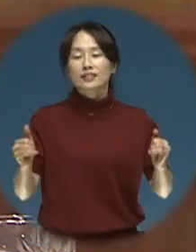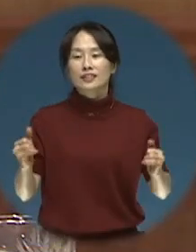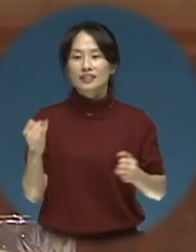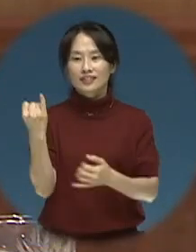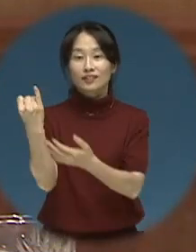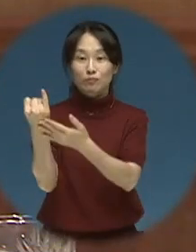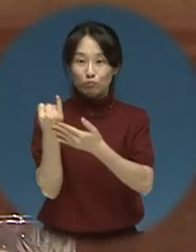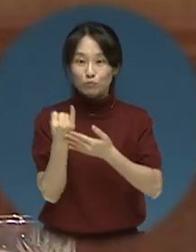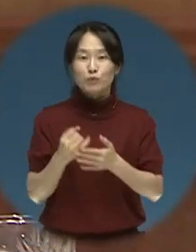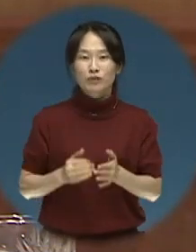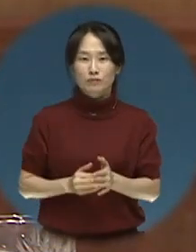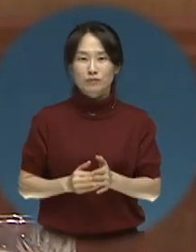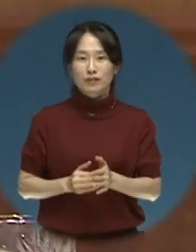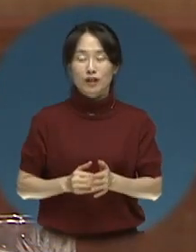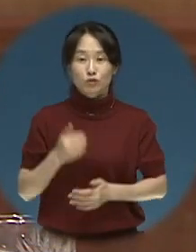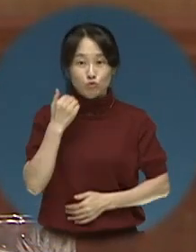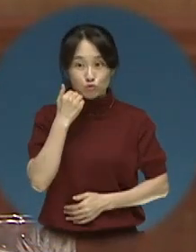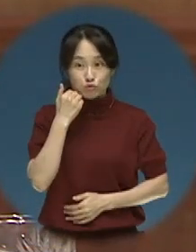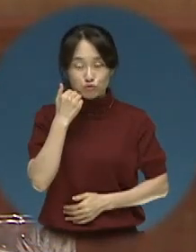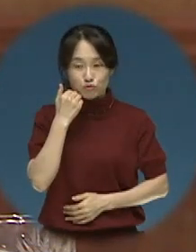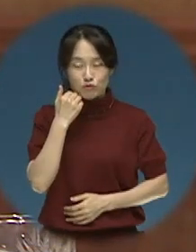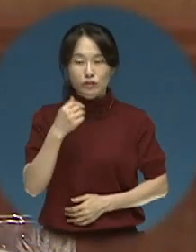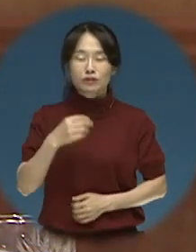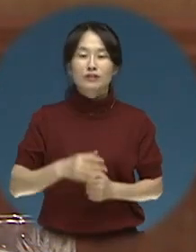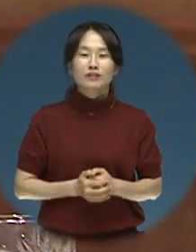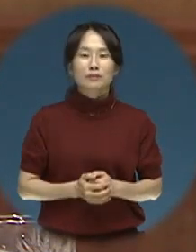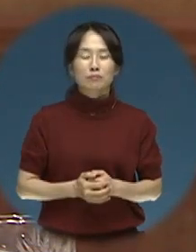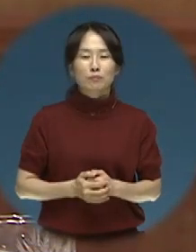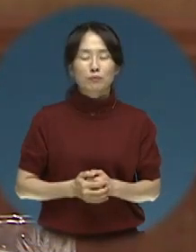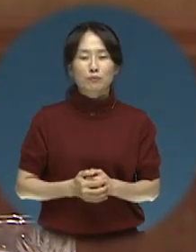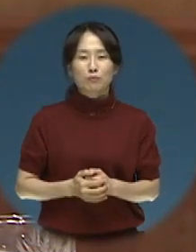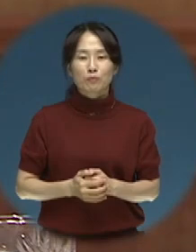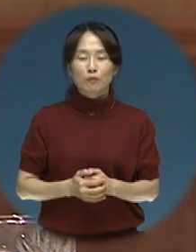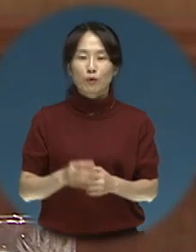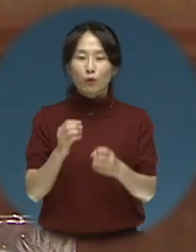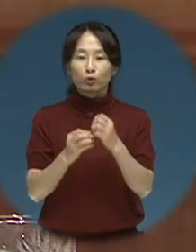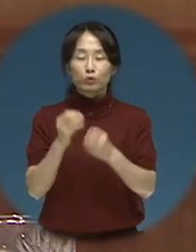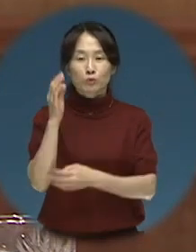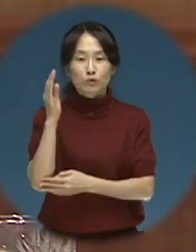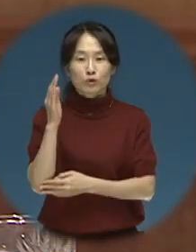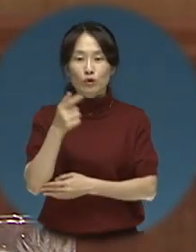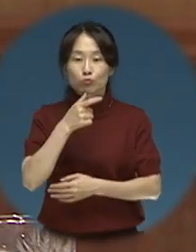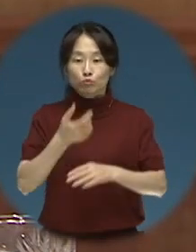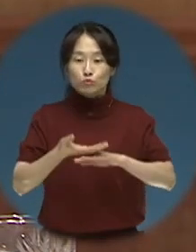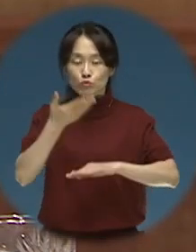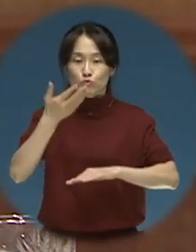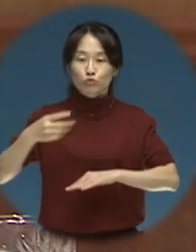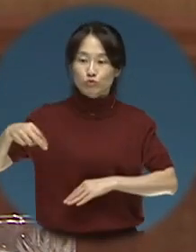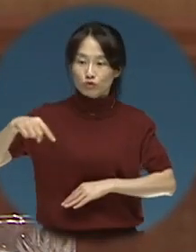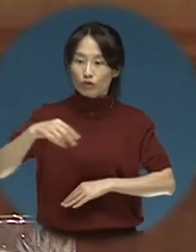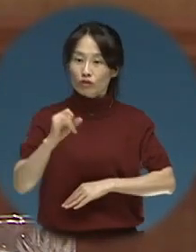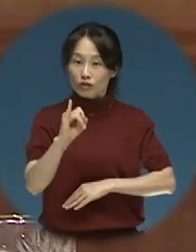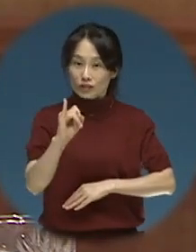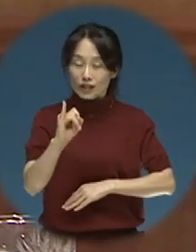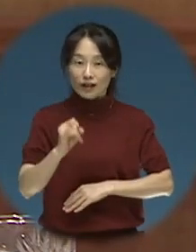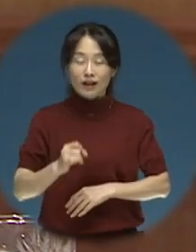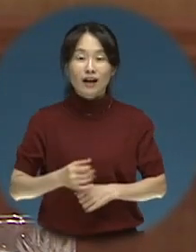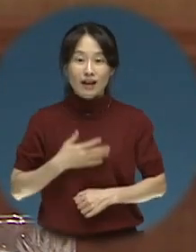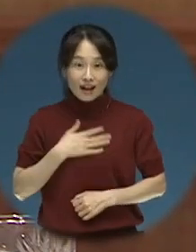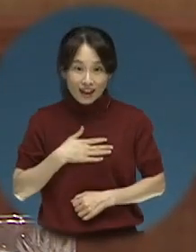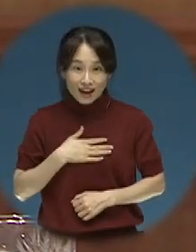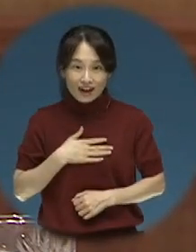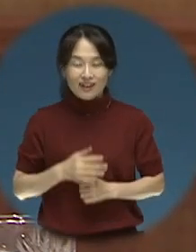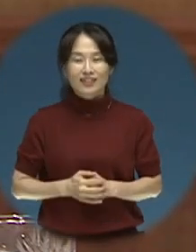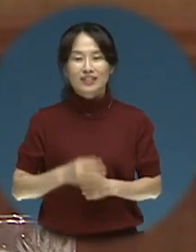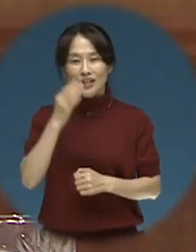초대석에 모셨습니다. 수필 백치 애인, 또 소설 무리를 걷는 여자, 누군지 아시겠죠?